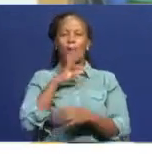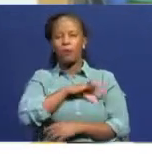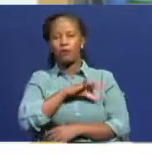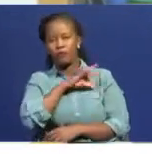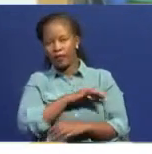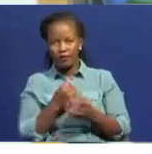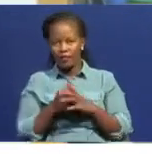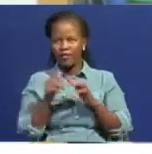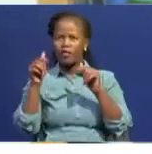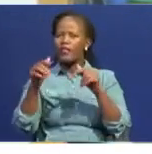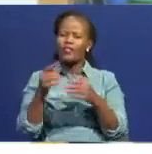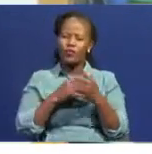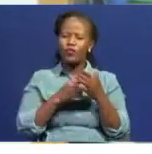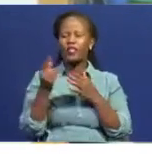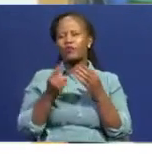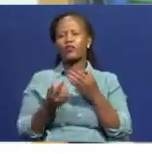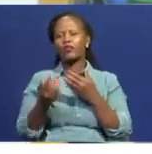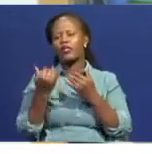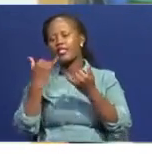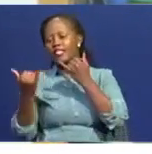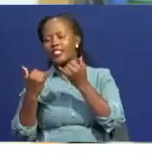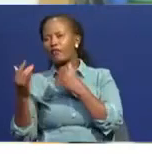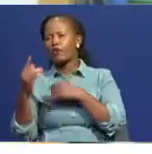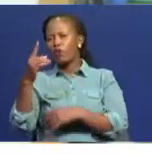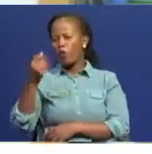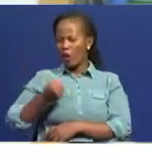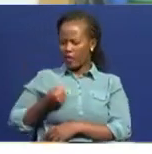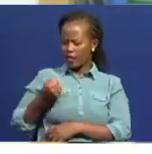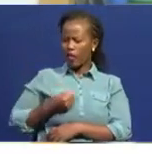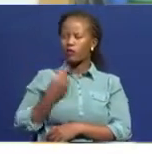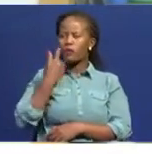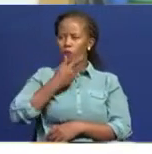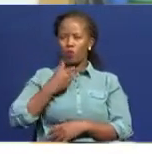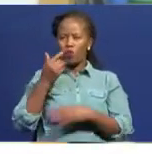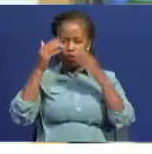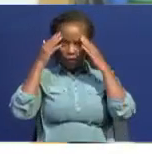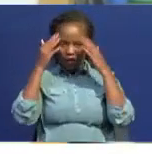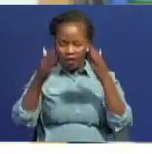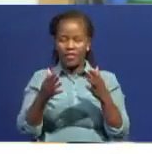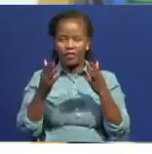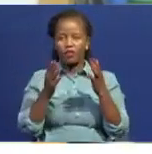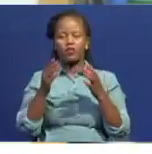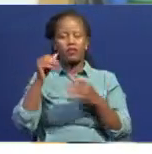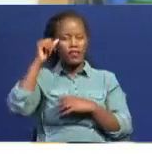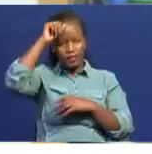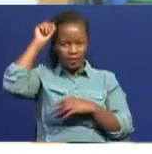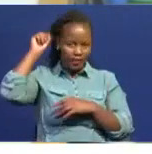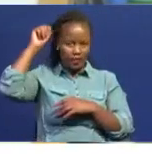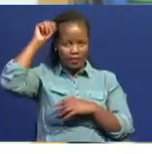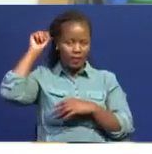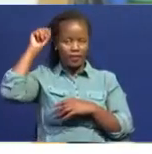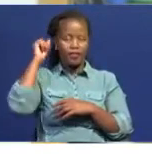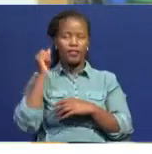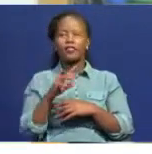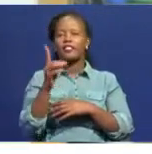ya juma hili nitakuwa nasemezana na binti mmoja ambaye amekubuhu katika biashara ya kinyozi katika jiji kuu la